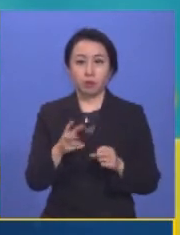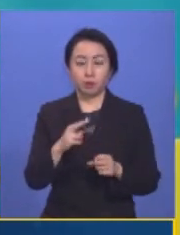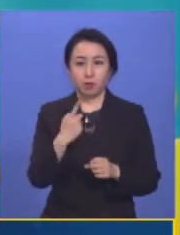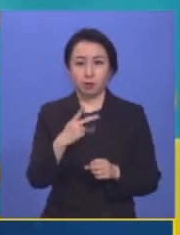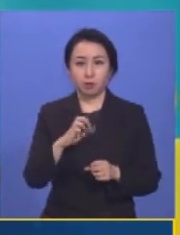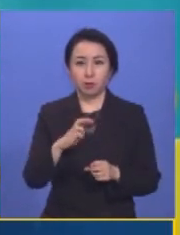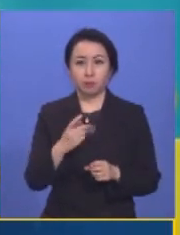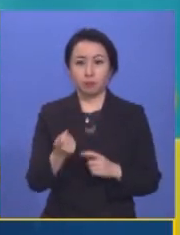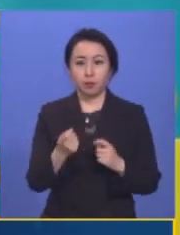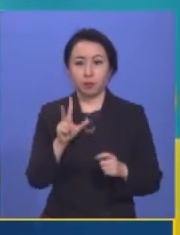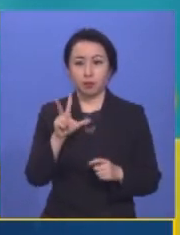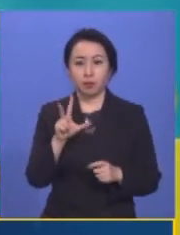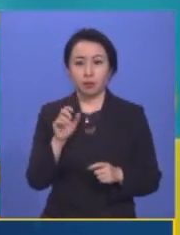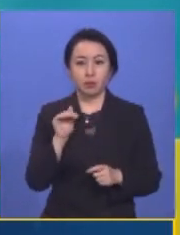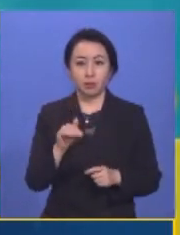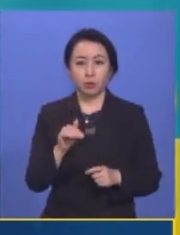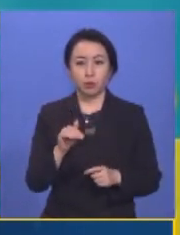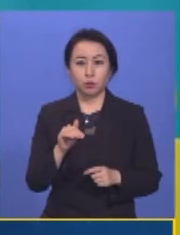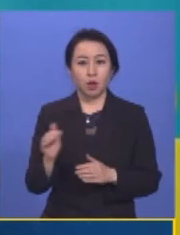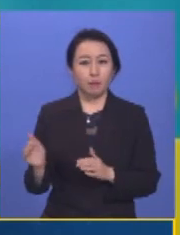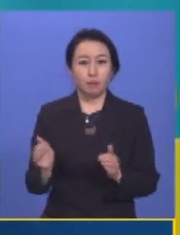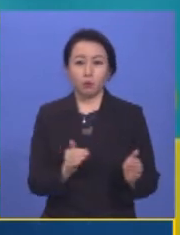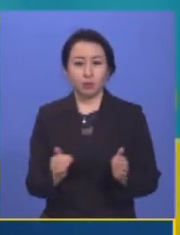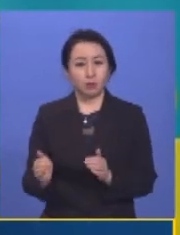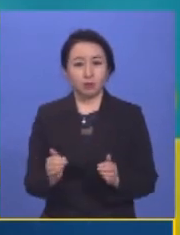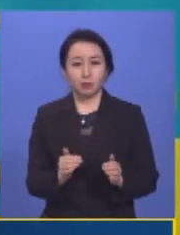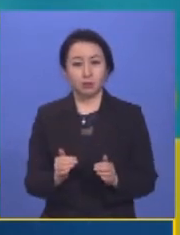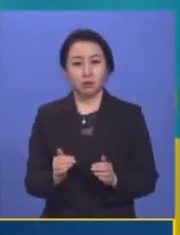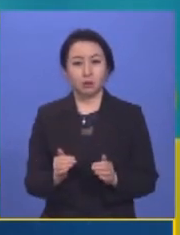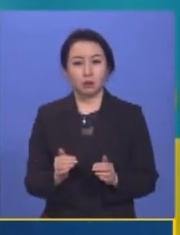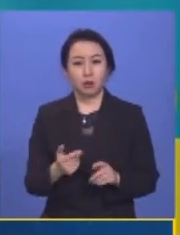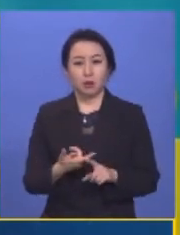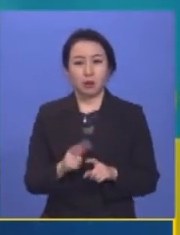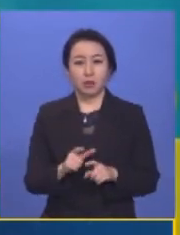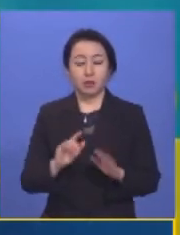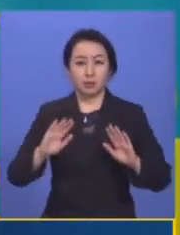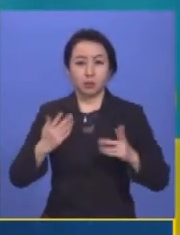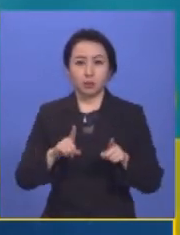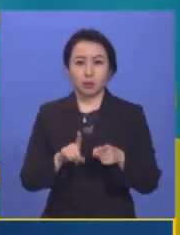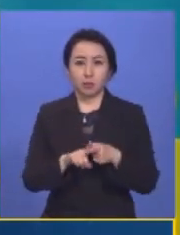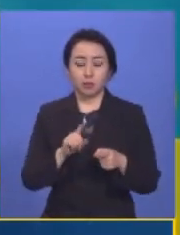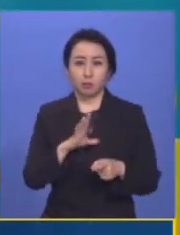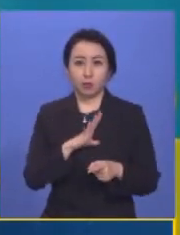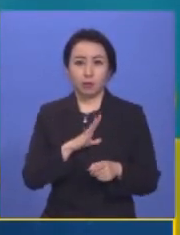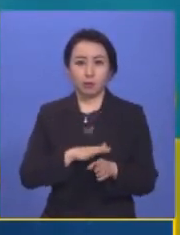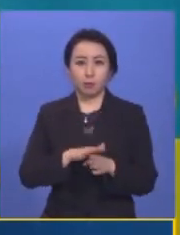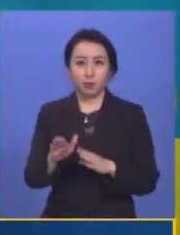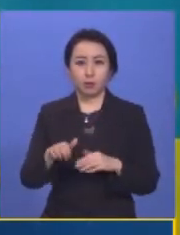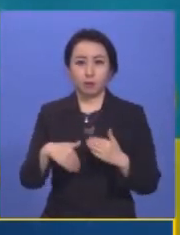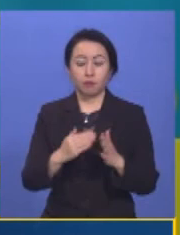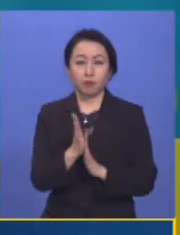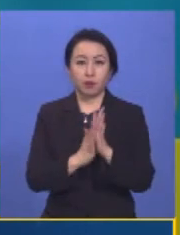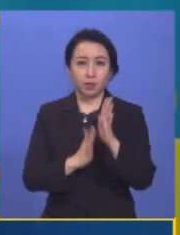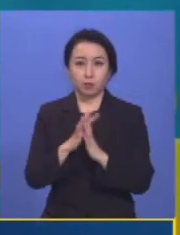миллион тонн пшеницы и 300 тысяч тонн муки. Данная ситуация также негативно повлияет на реализацию выращенной